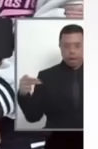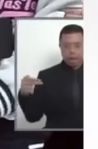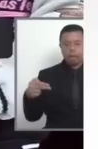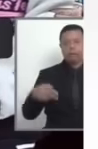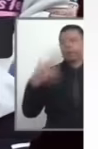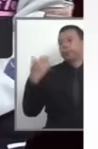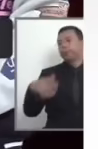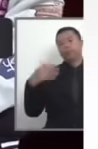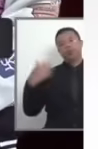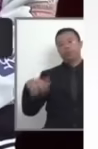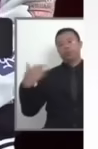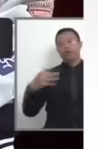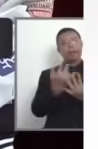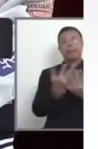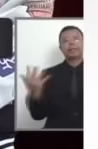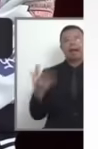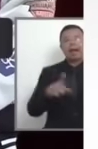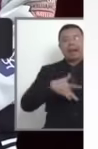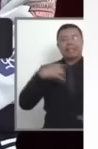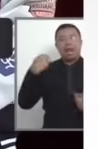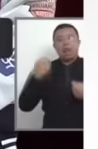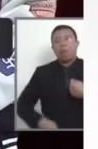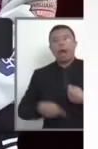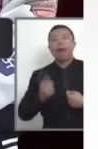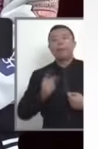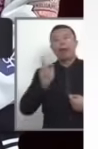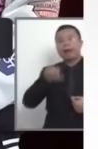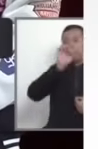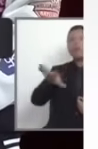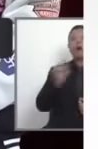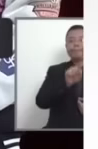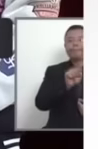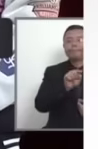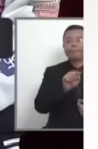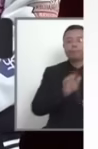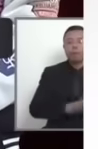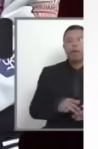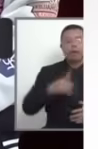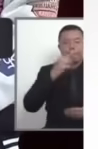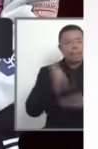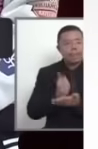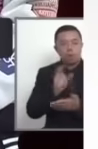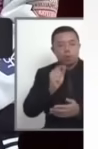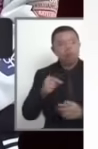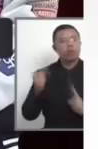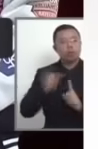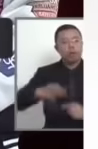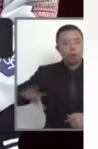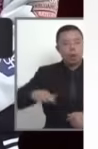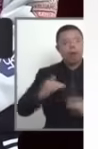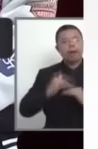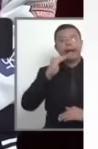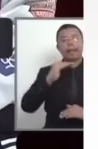Pak Prabowo Gibran ini saya kira tunjukannya ke sana ya, istilahnya sentilannya ke sana. Nah, kenapa di situ disebut